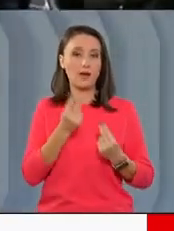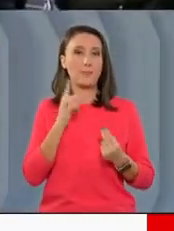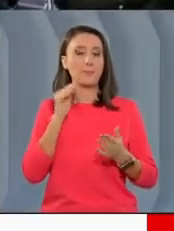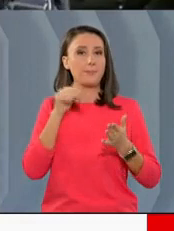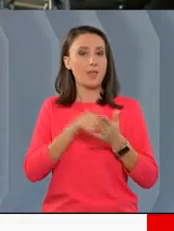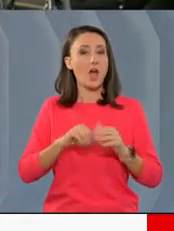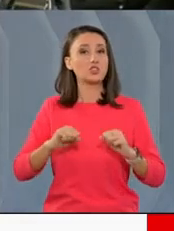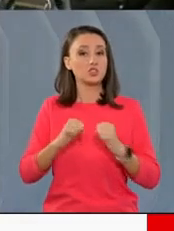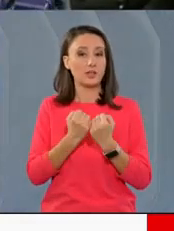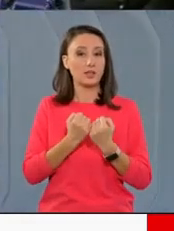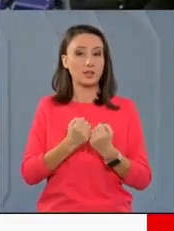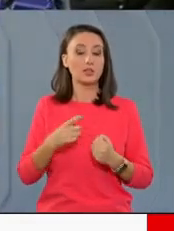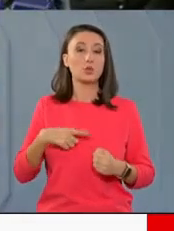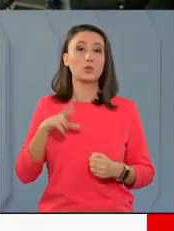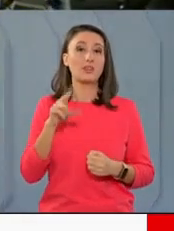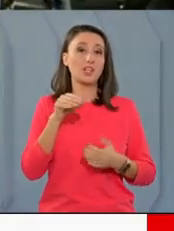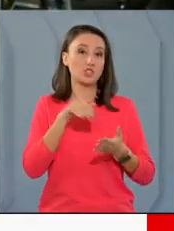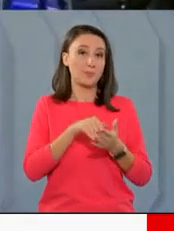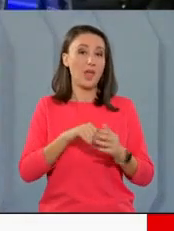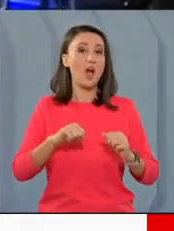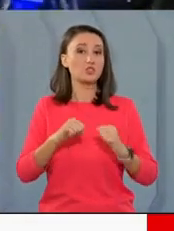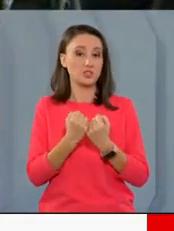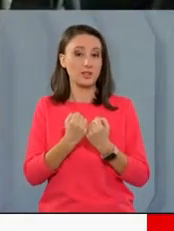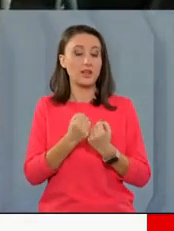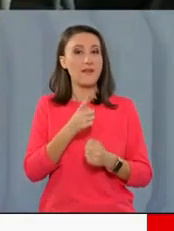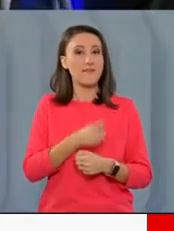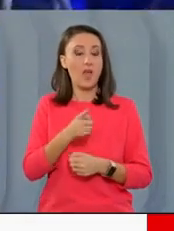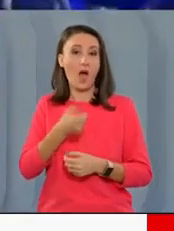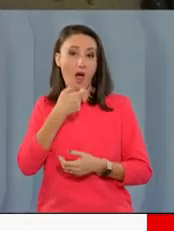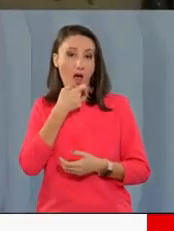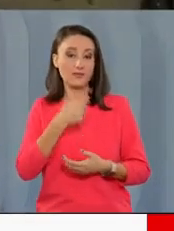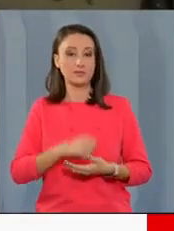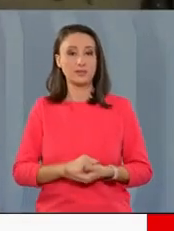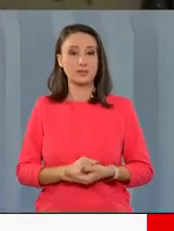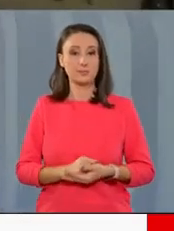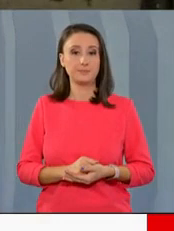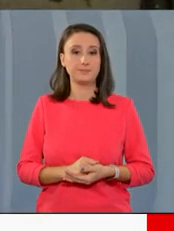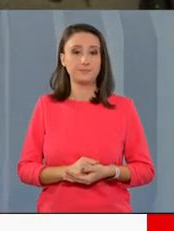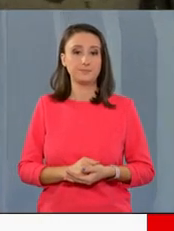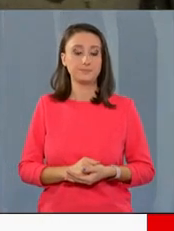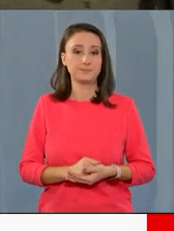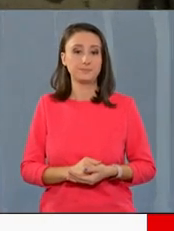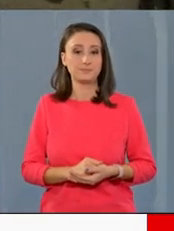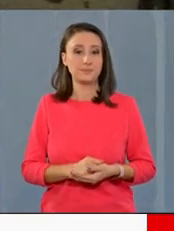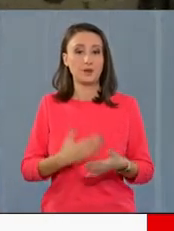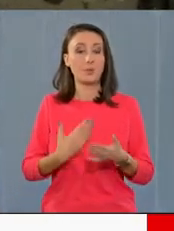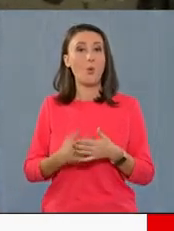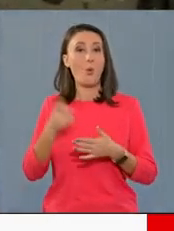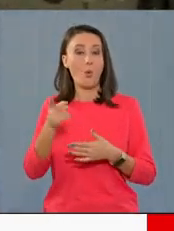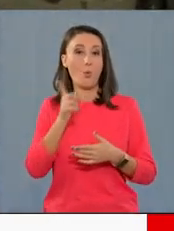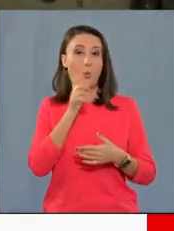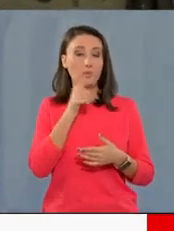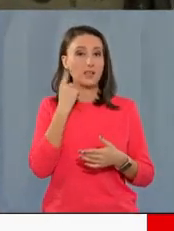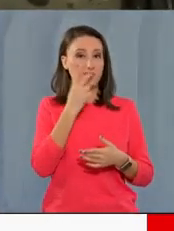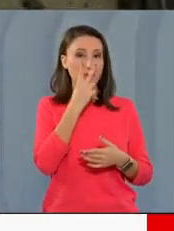mii de de accidentați sunt 30.000 de accidentați în fiecare an pentru că acolo de unde